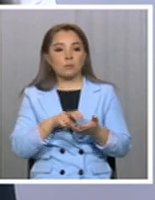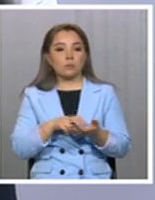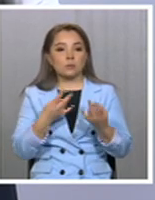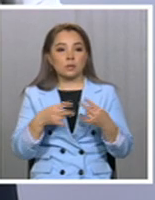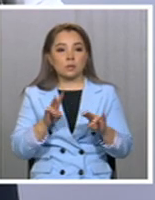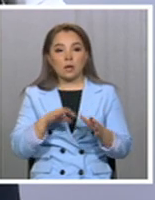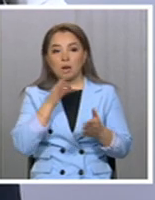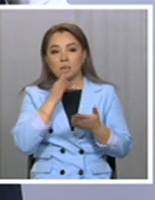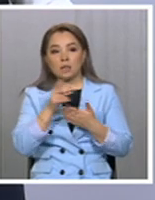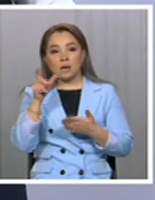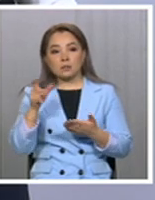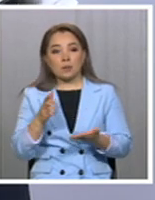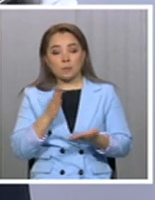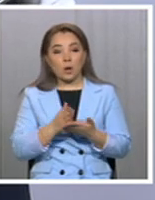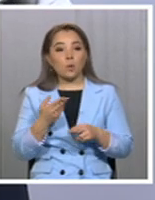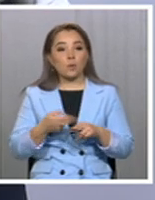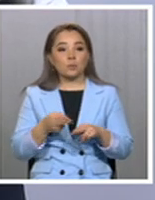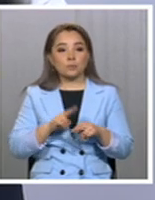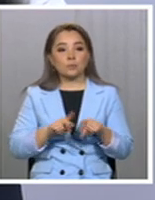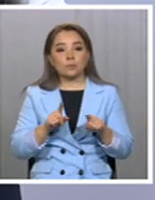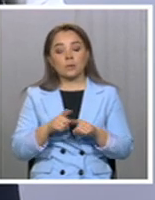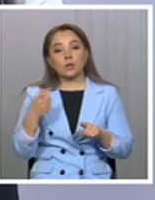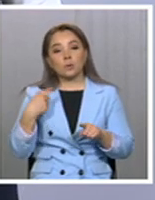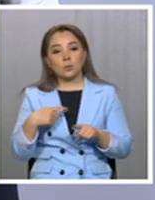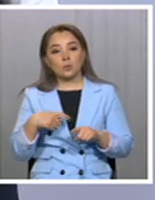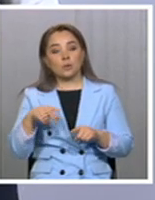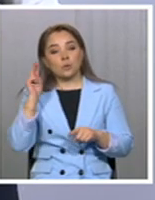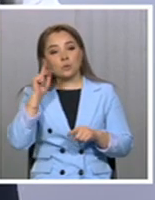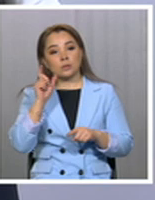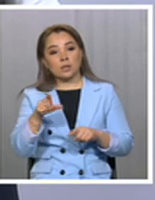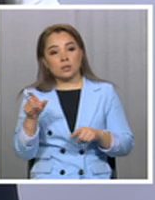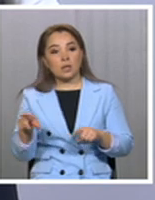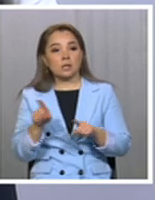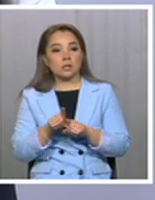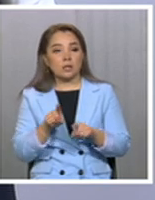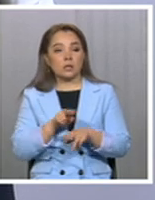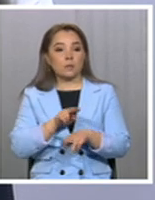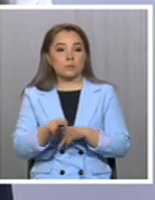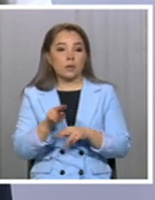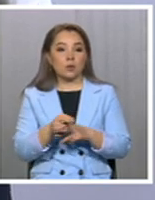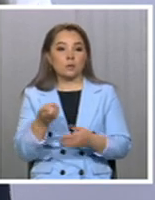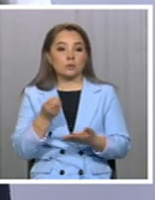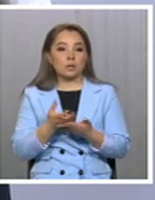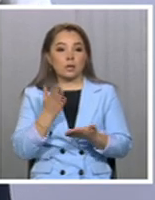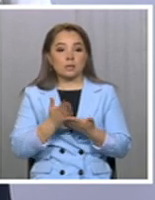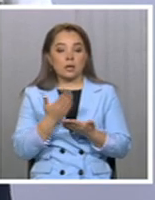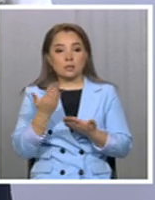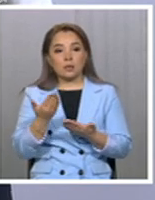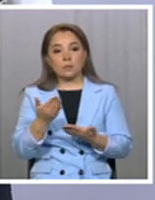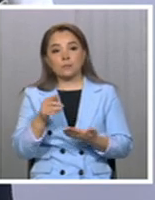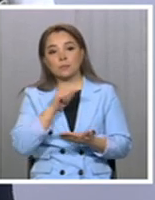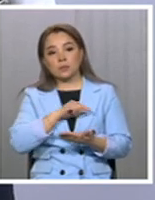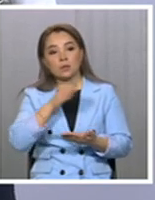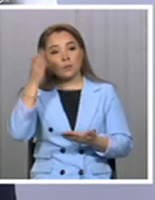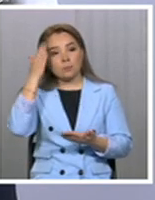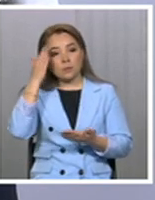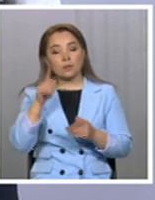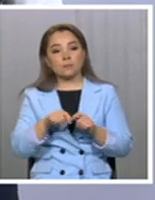еді. Сондықтан да ол өзінің шәкірттеріне бойындағы асыл қасиеттерін дамыта, дарыта